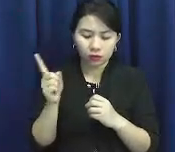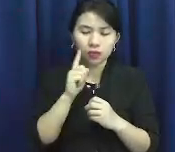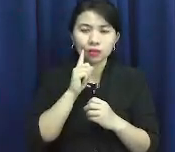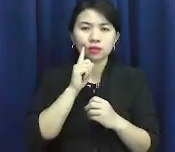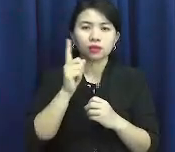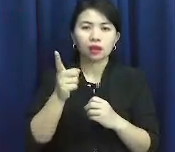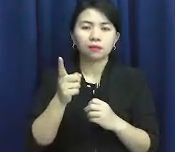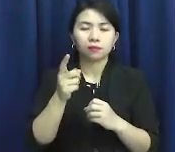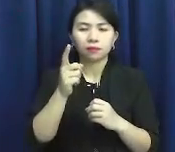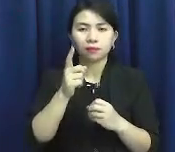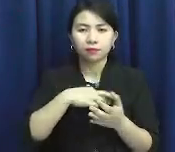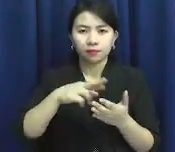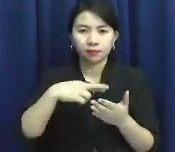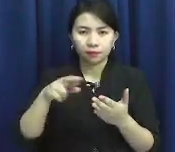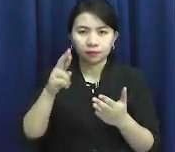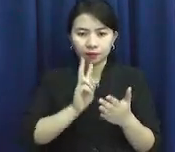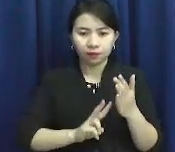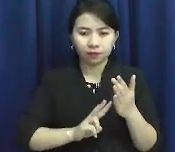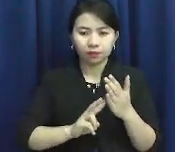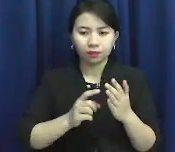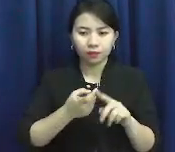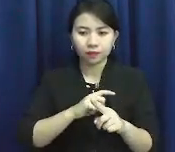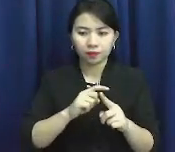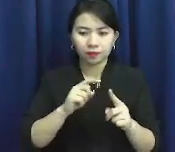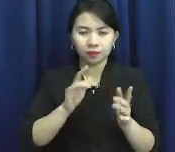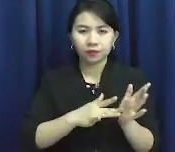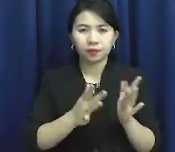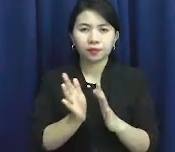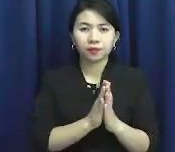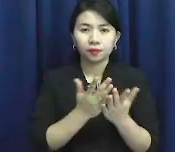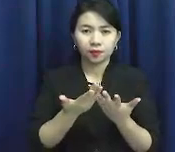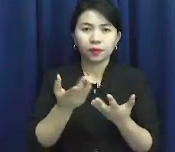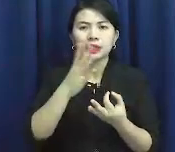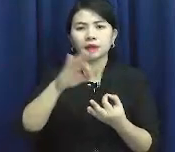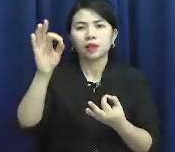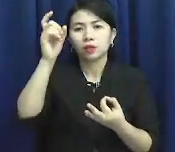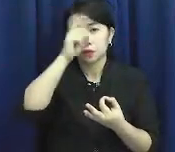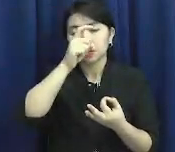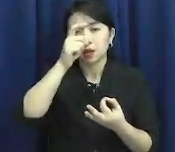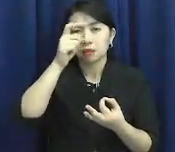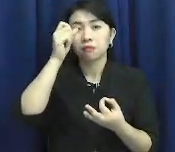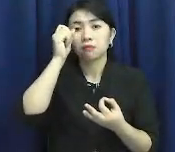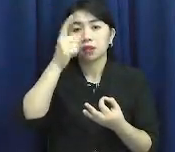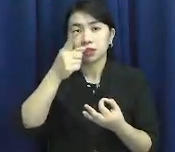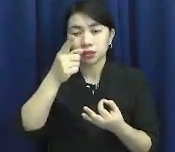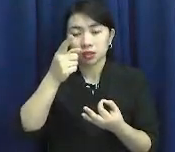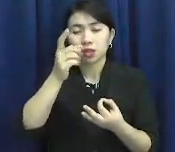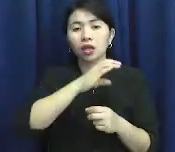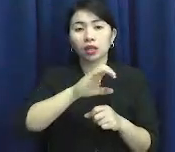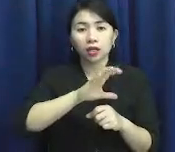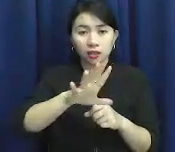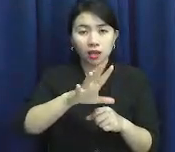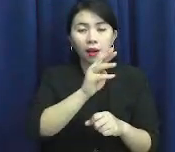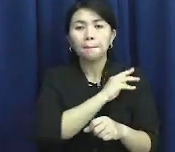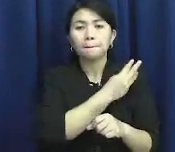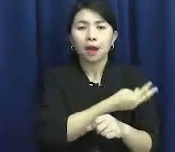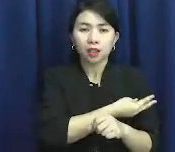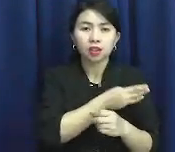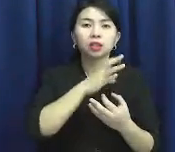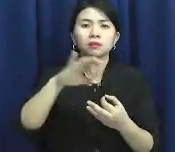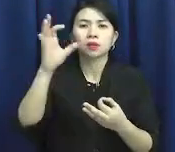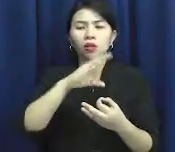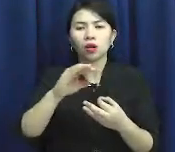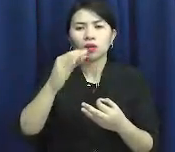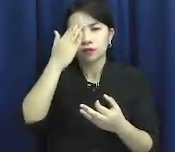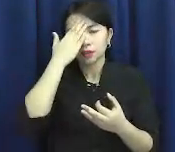dito. And the spirit of the Lord shall rest upon him, the spirit of wisdom, understanding, the spirit of counsel and might, the spirit of